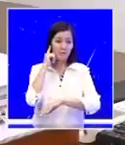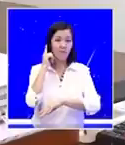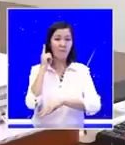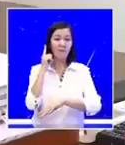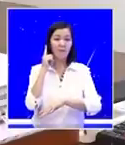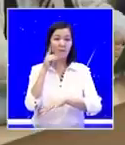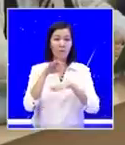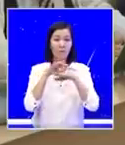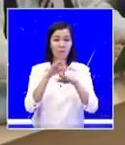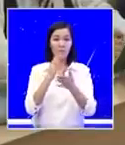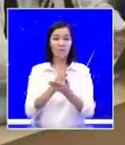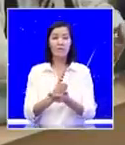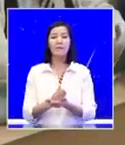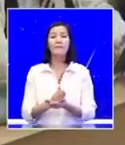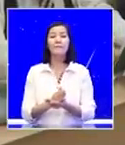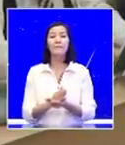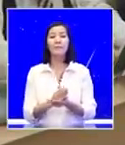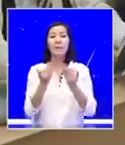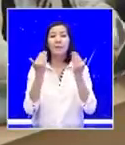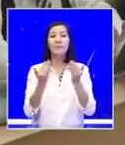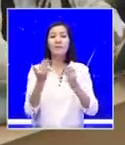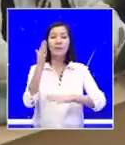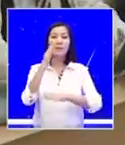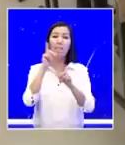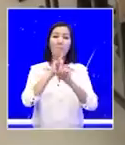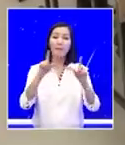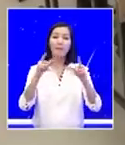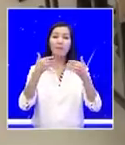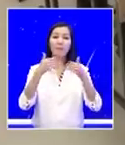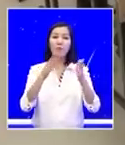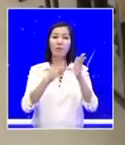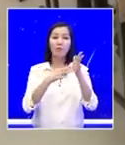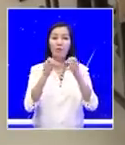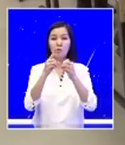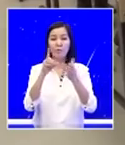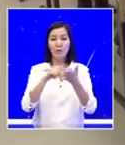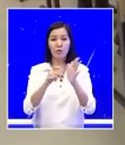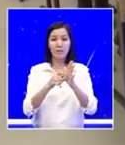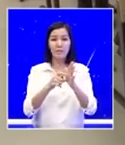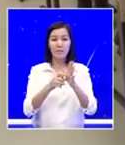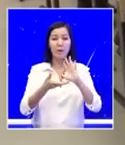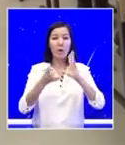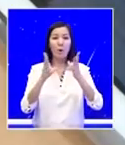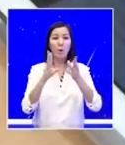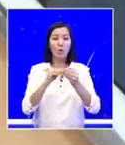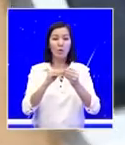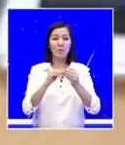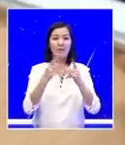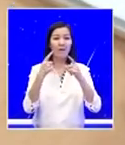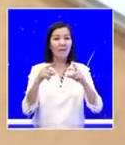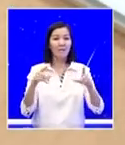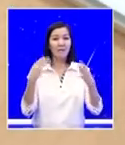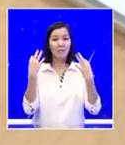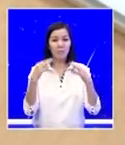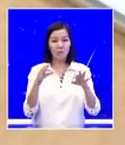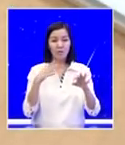аудиосабақтар өтіп жатыр. Бір айта кетерлігі, биыл мектеп түлектері, яғни 9-11 сынып оқушылары қорытынды аттестация емтиханынан